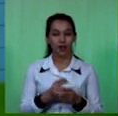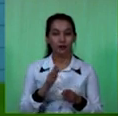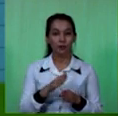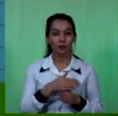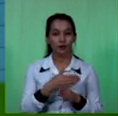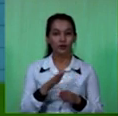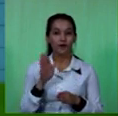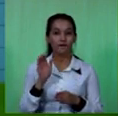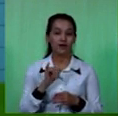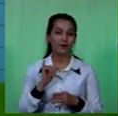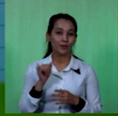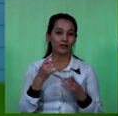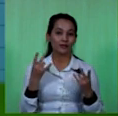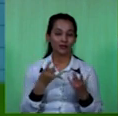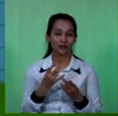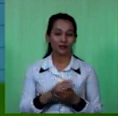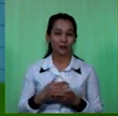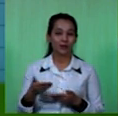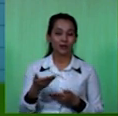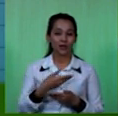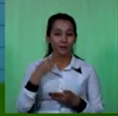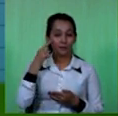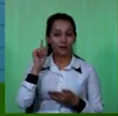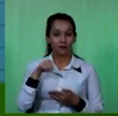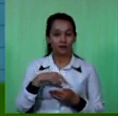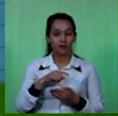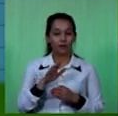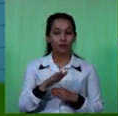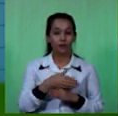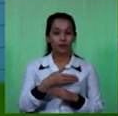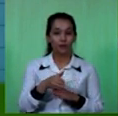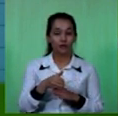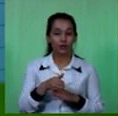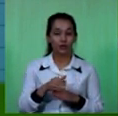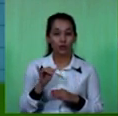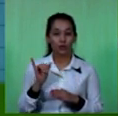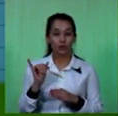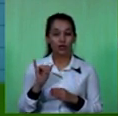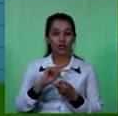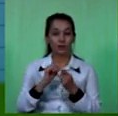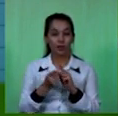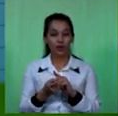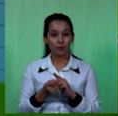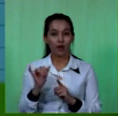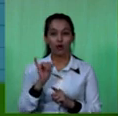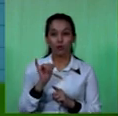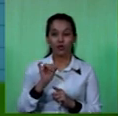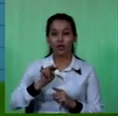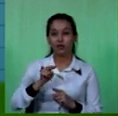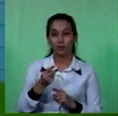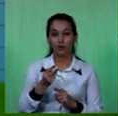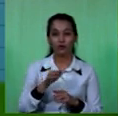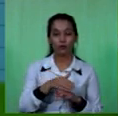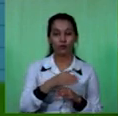va ko'paytirishga oid. Biz bilamizki, bo'lishni ko'paytirish bilan, ko'paytirishni esa bo'lish bilan